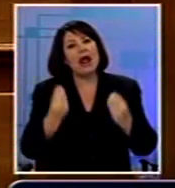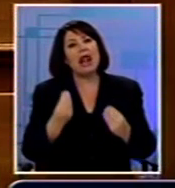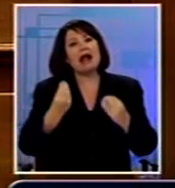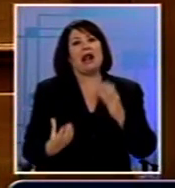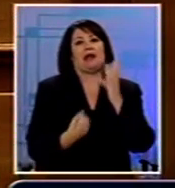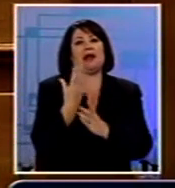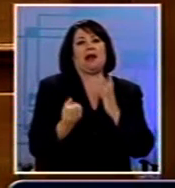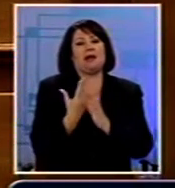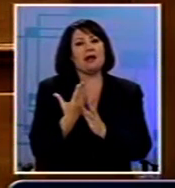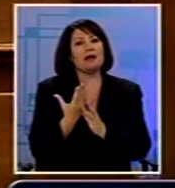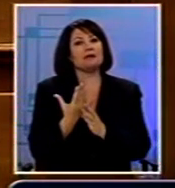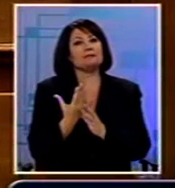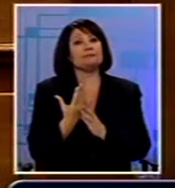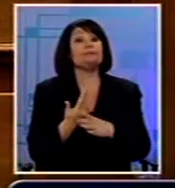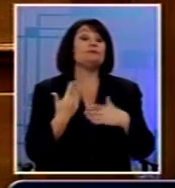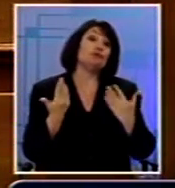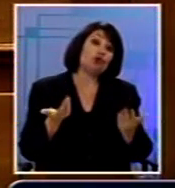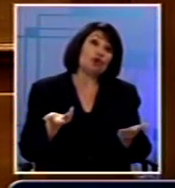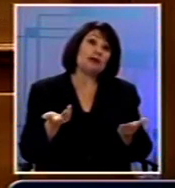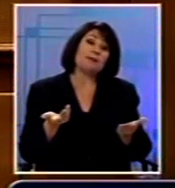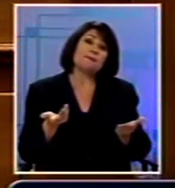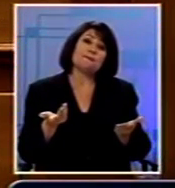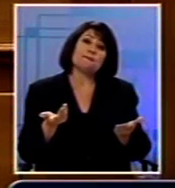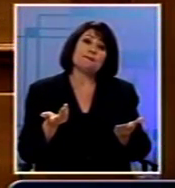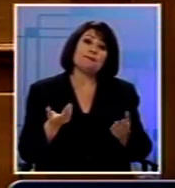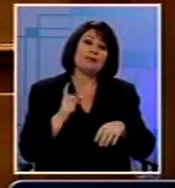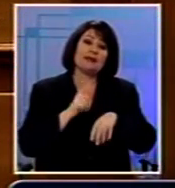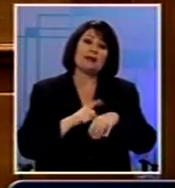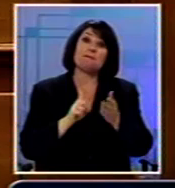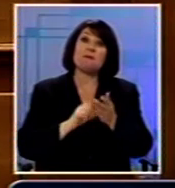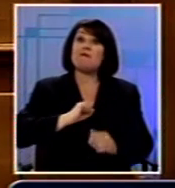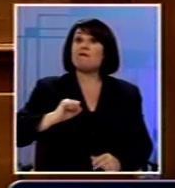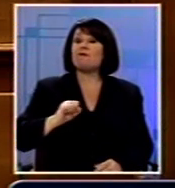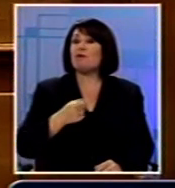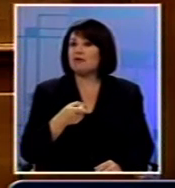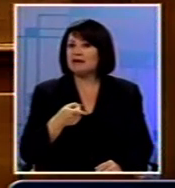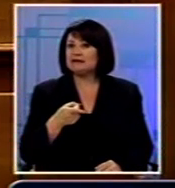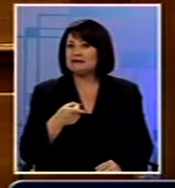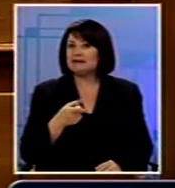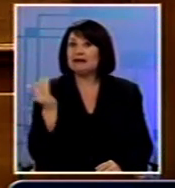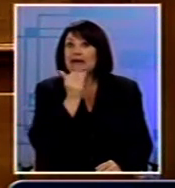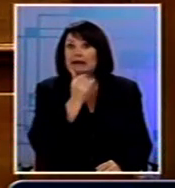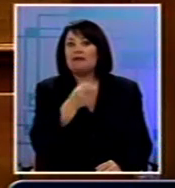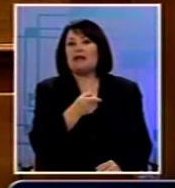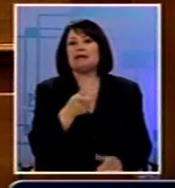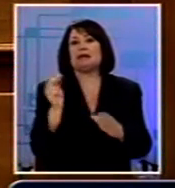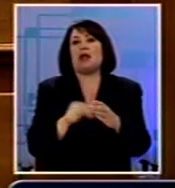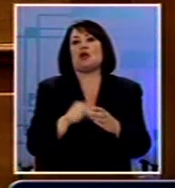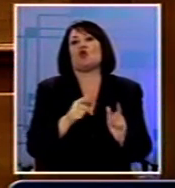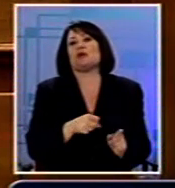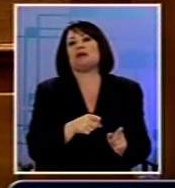της, τότε είναι και στιγμή που εσείς θα πρέπει να φοβάστε. Και γι' αυτό βιάζεστε τώρα να γίνουν